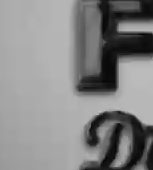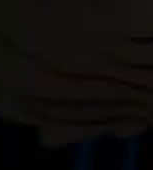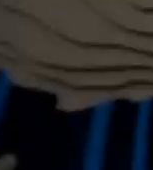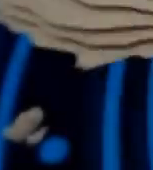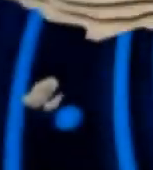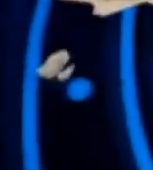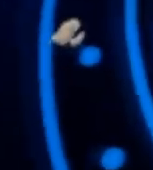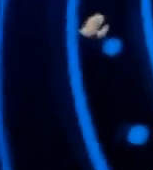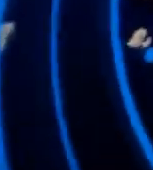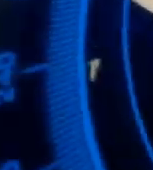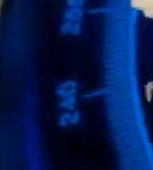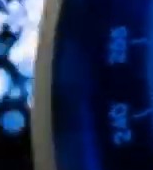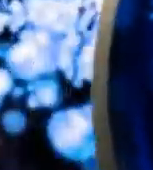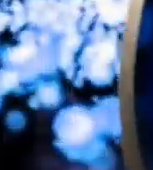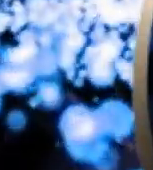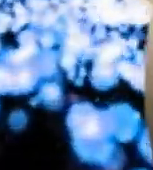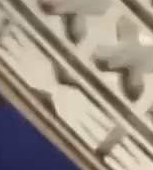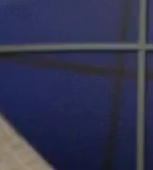की धड़कन.